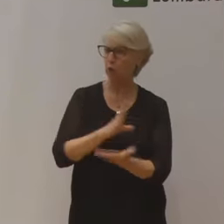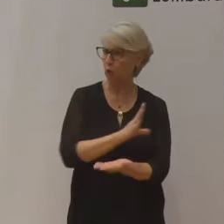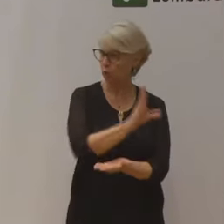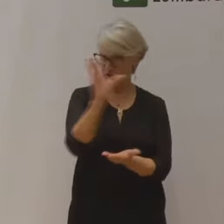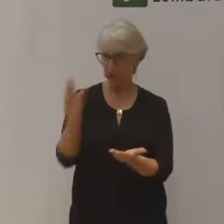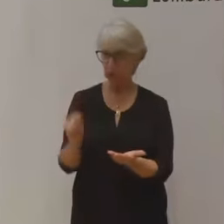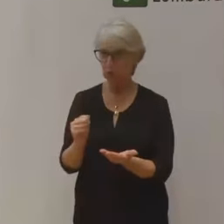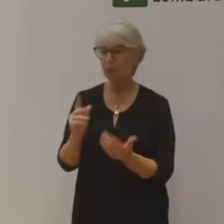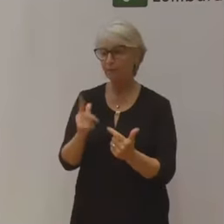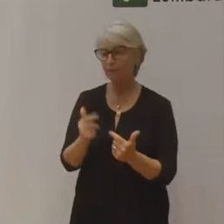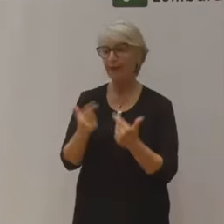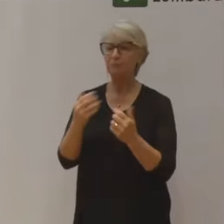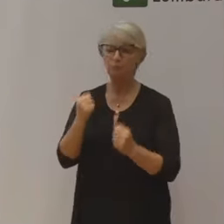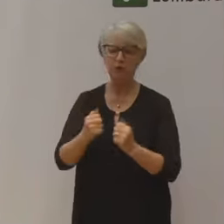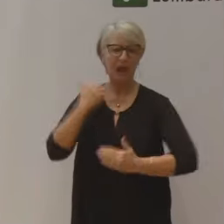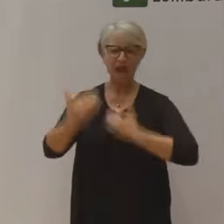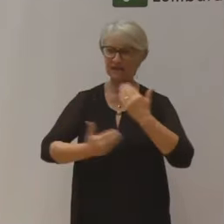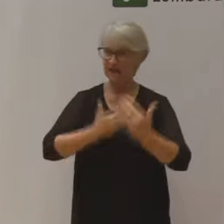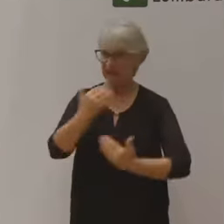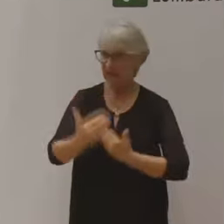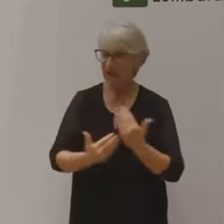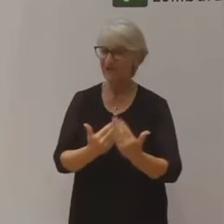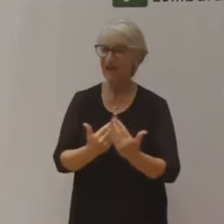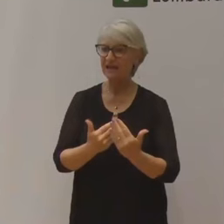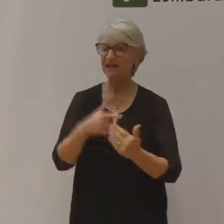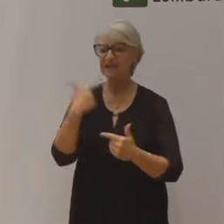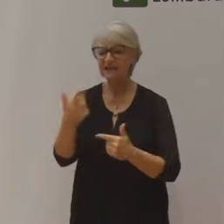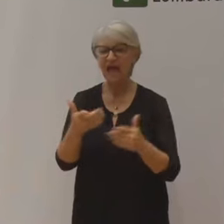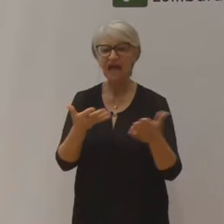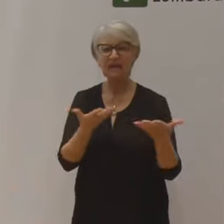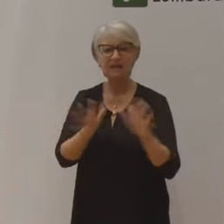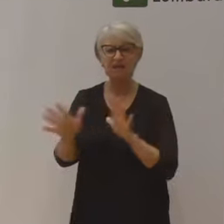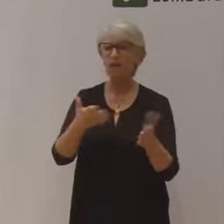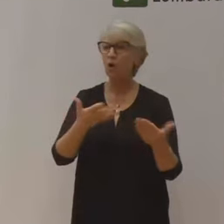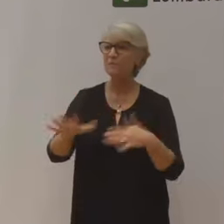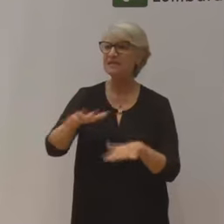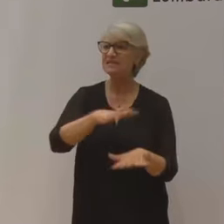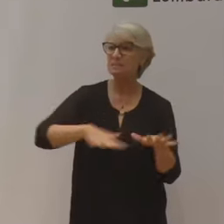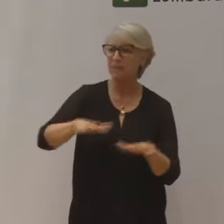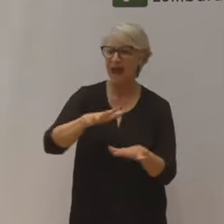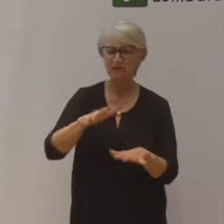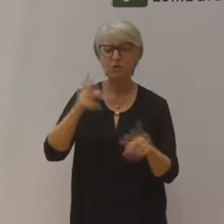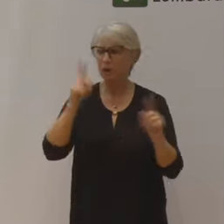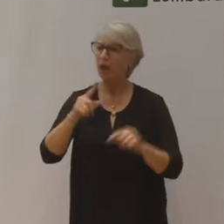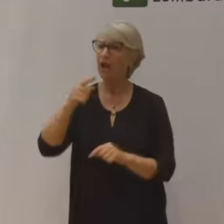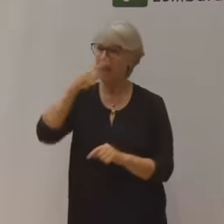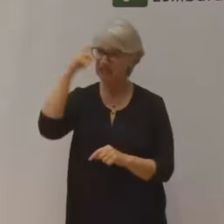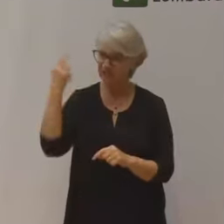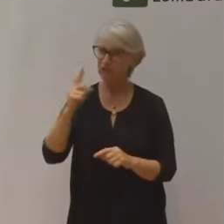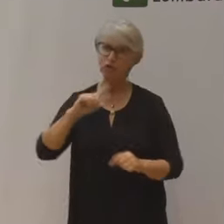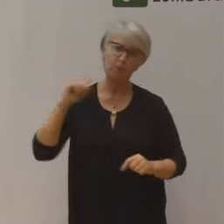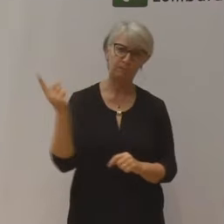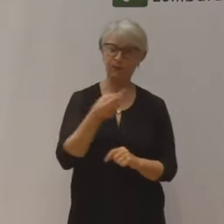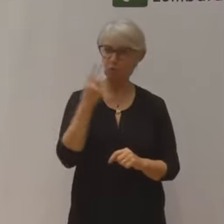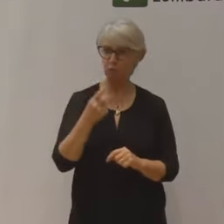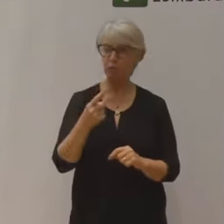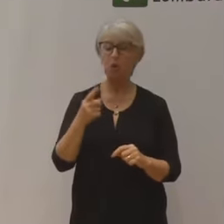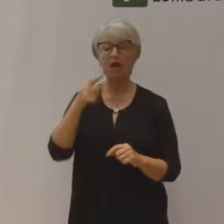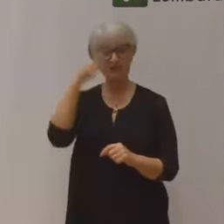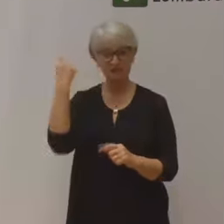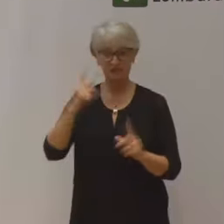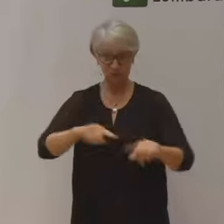per permettergli di andare avanti, trovare il loro spazio in questo mondo. È difficile per tutti, è difficile per me, è difficile per loro, per